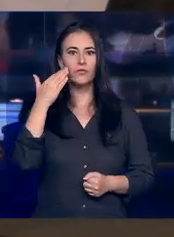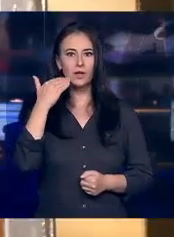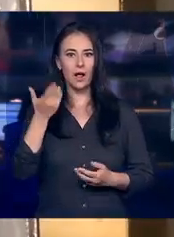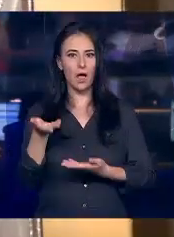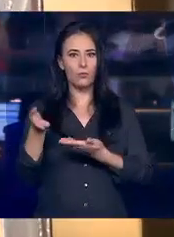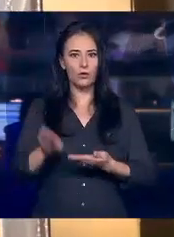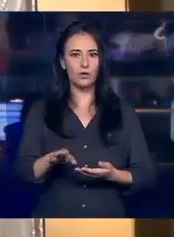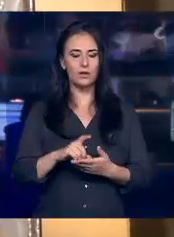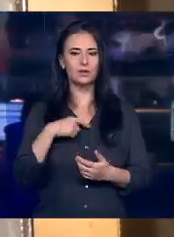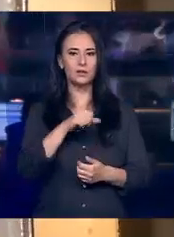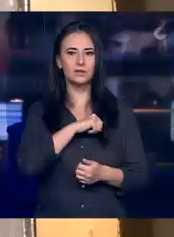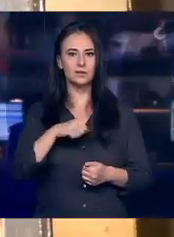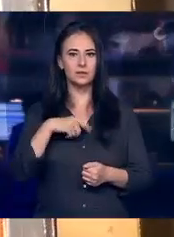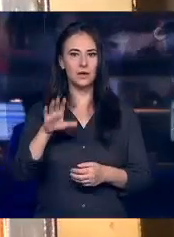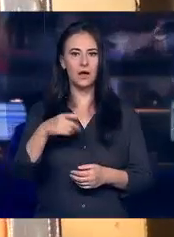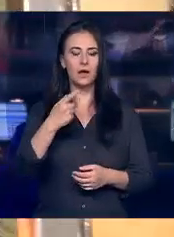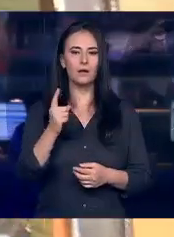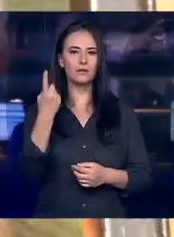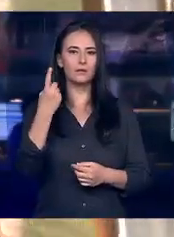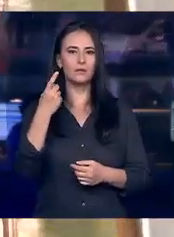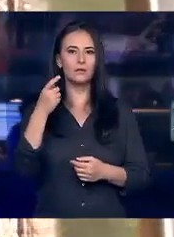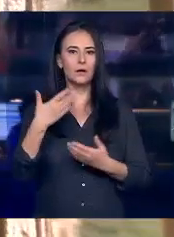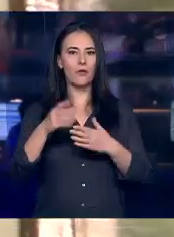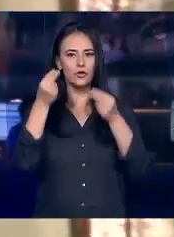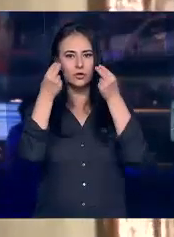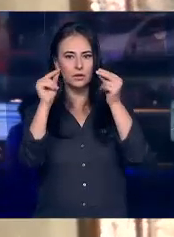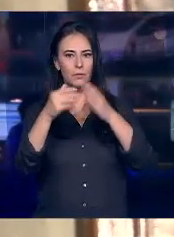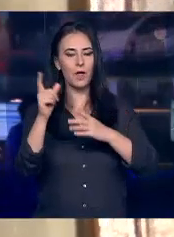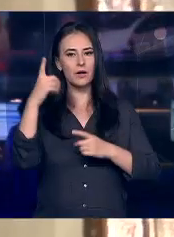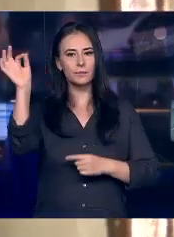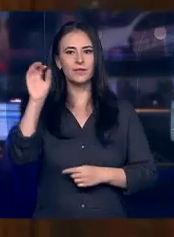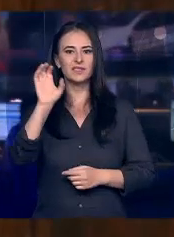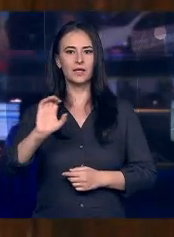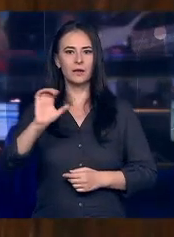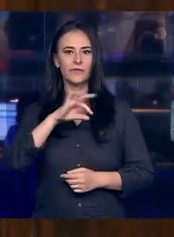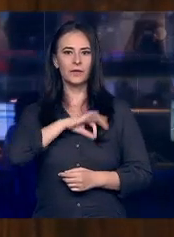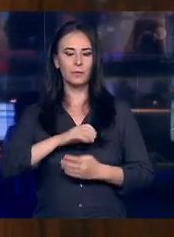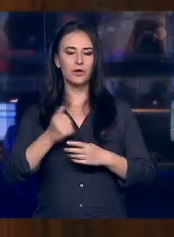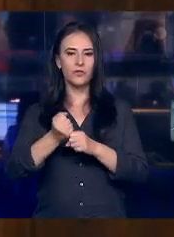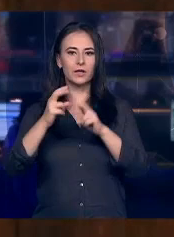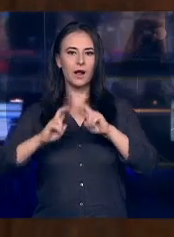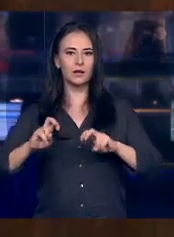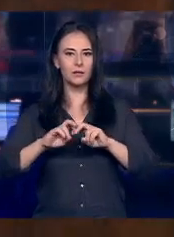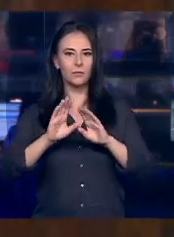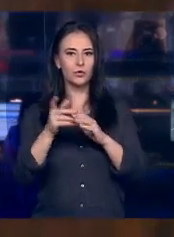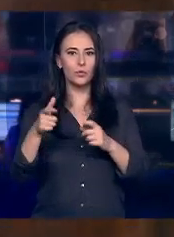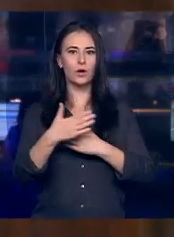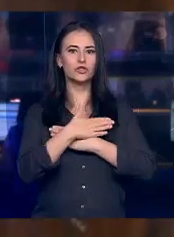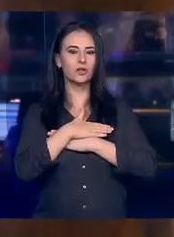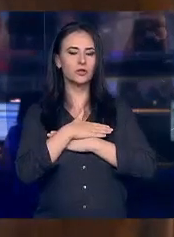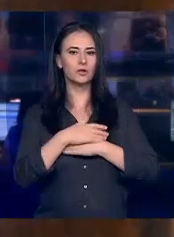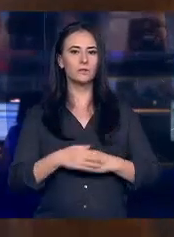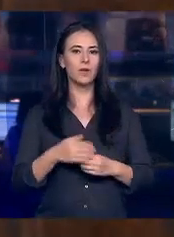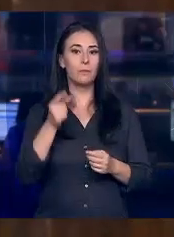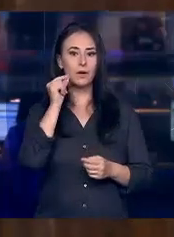a murit locuia singură de câțiva ani după ce fiica ei se mutase în străinătate. Surse din cadrul anchetei spun că suspectul este